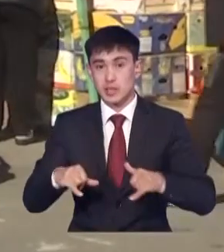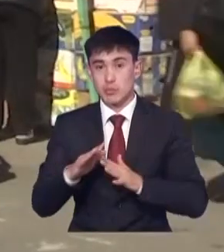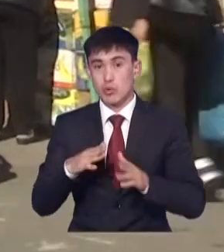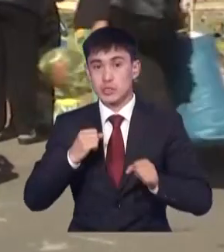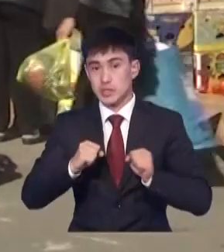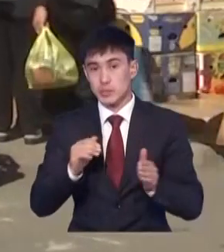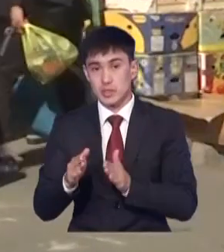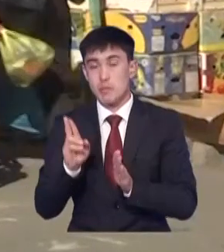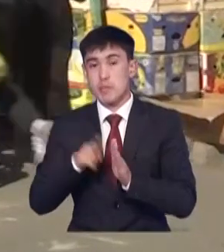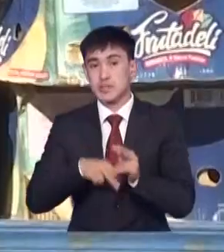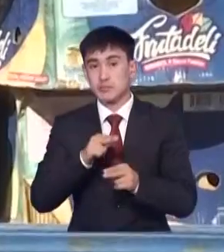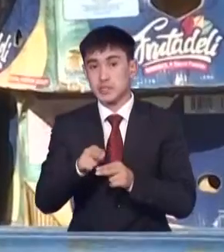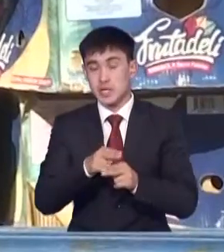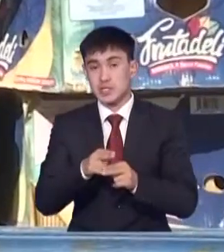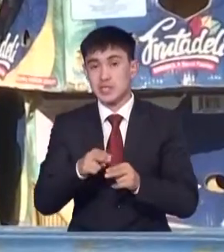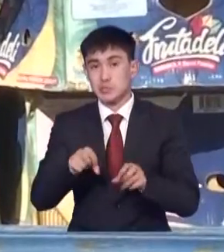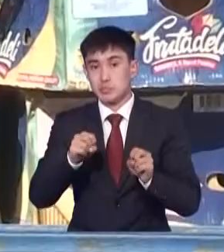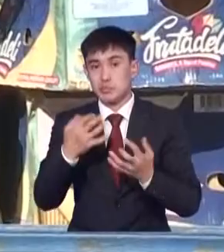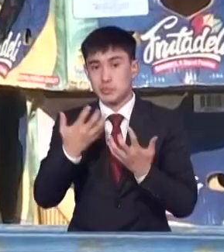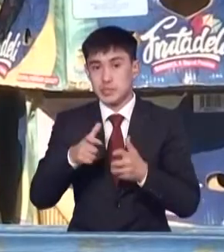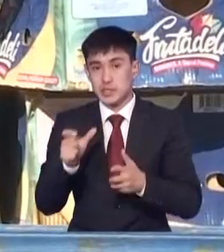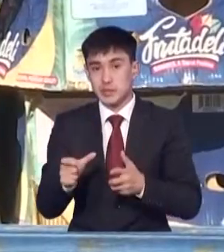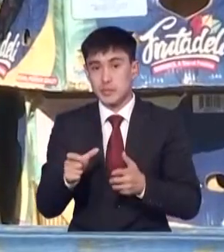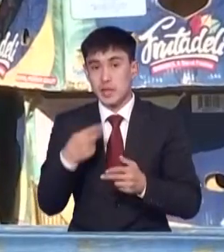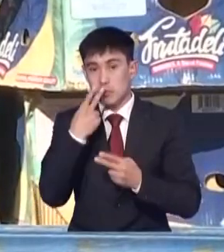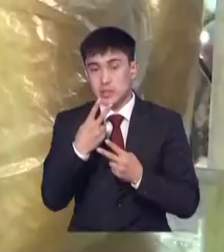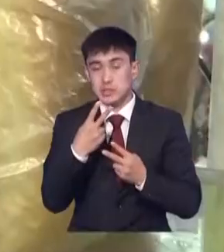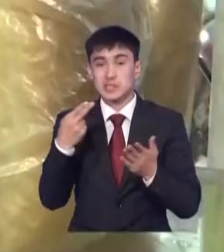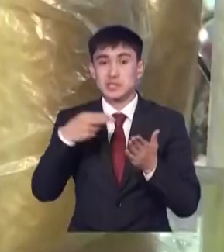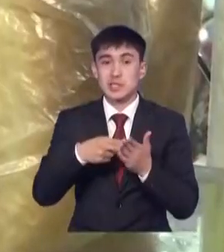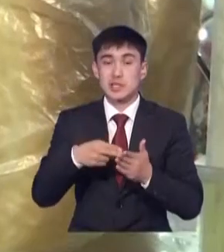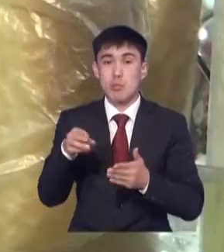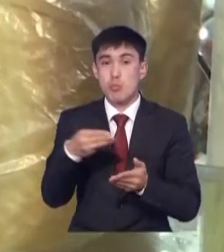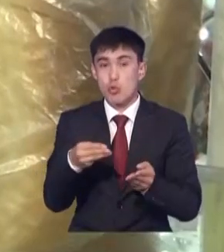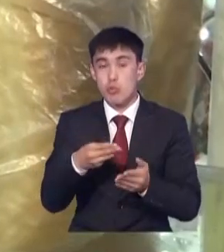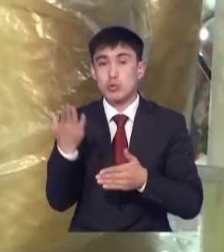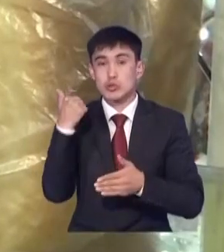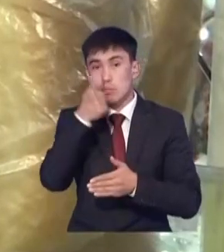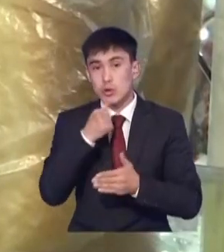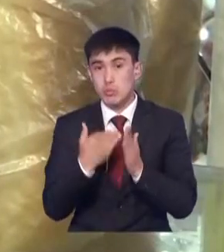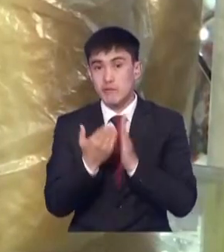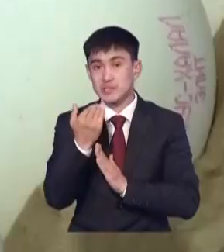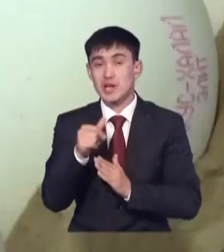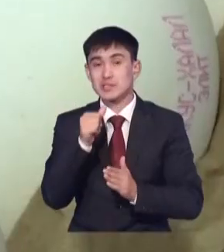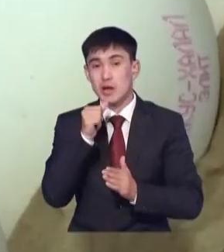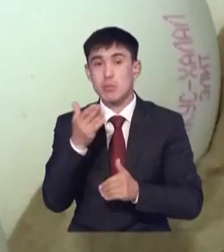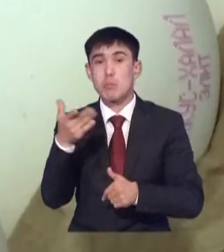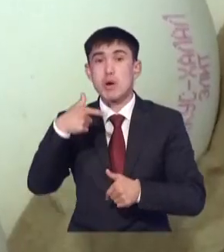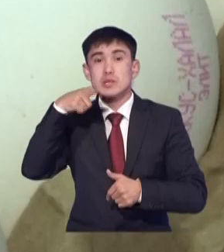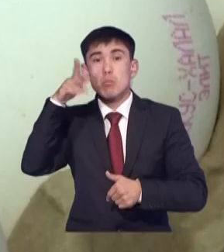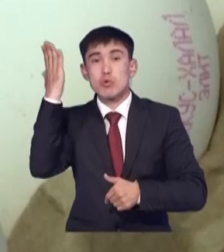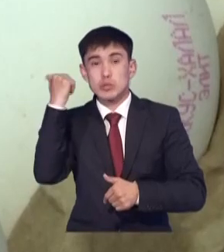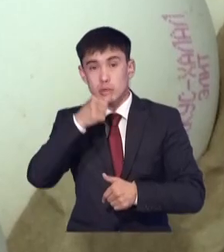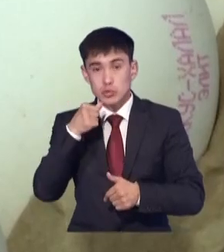более стабильной, без вмешательства спекулянтов. Несмотря на то, что цена на муку повысилась в прошлом году, а сахар в позапрошлом,